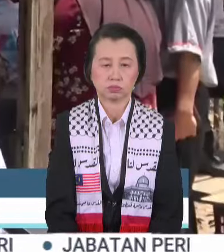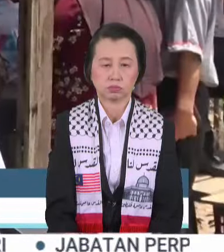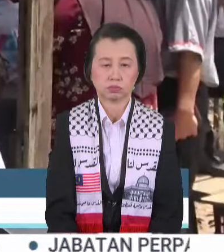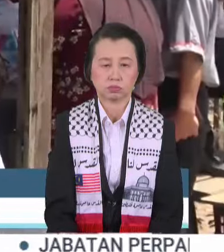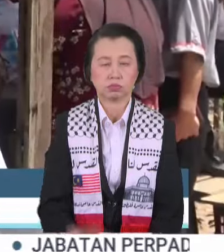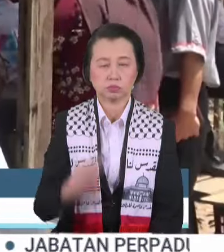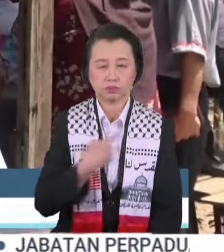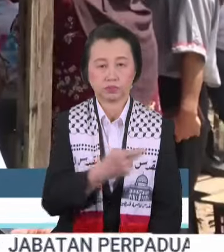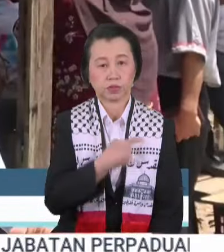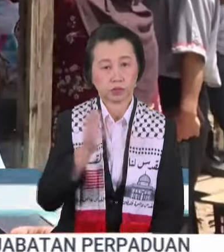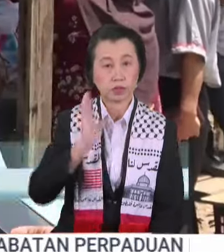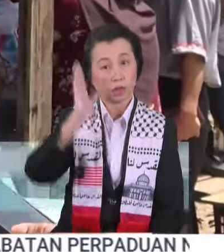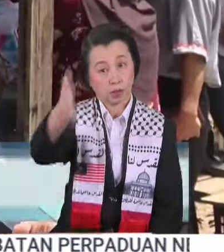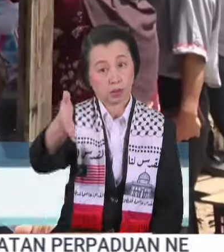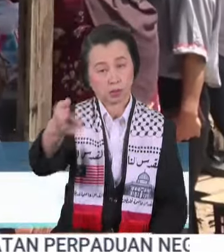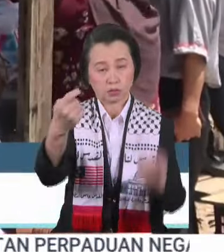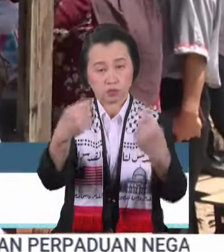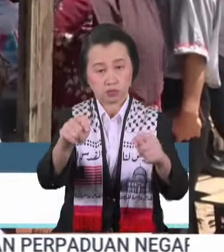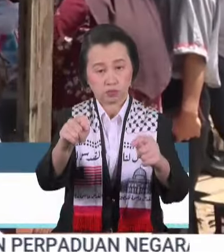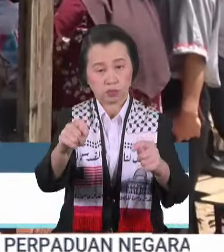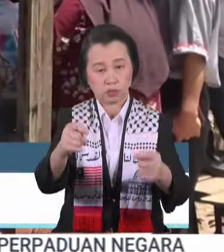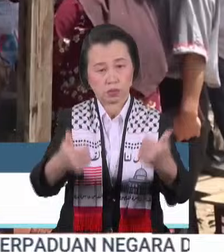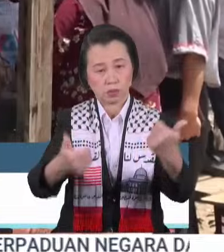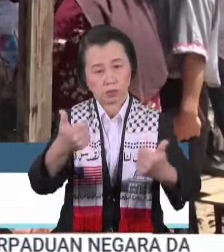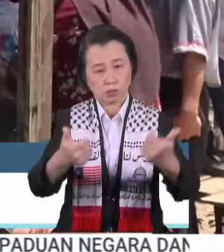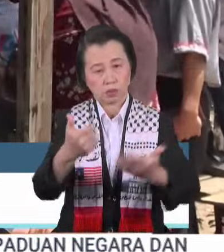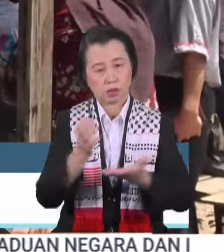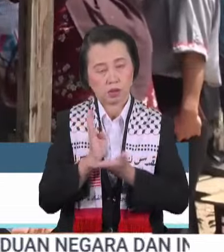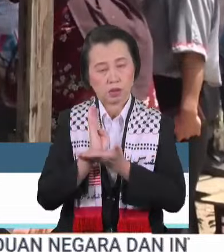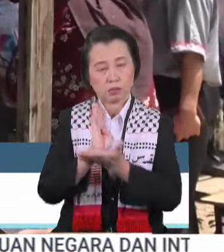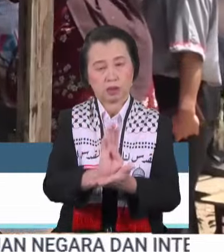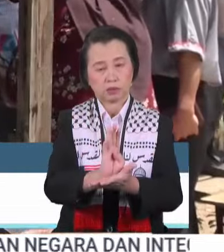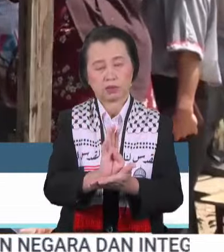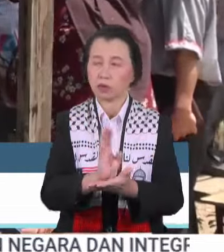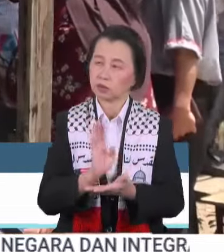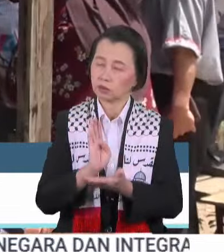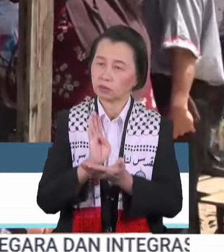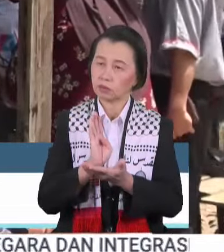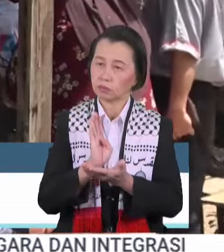Kita akan cuba sama ada daripada bantuan daripada bentuk